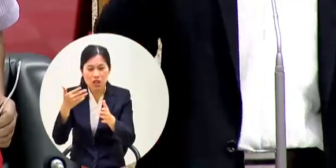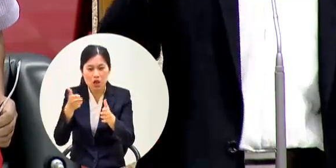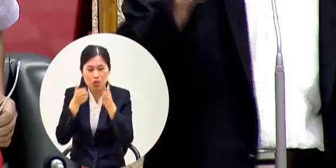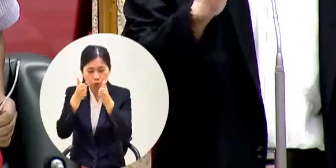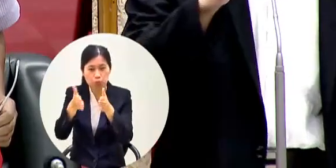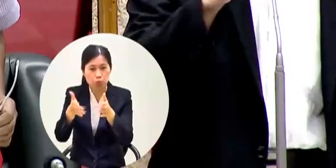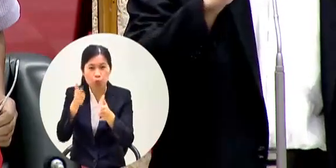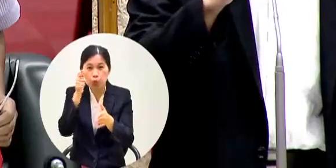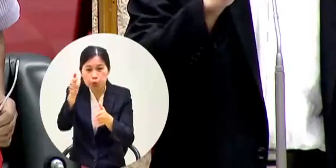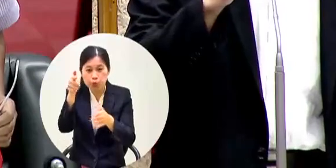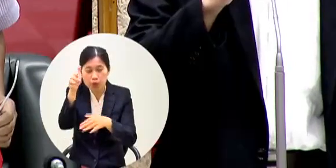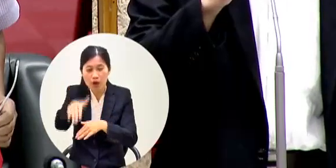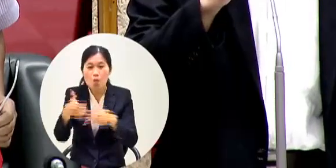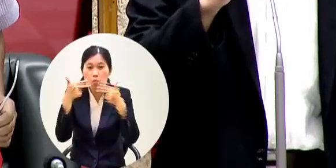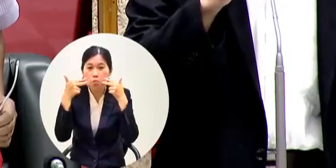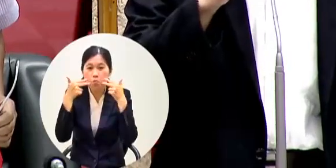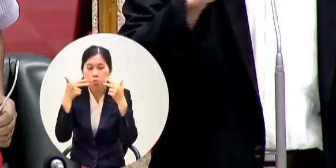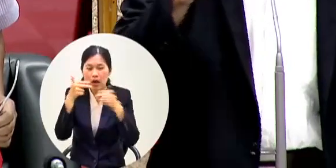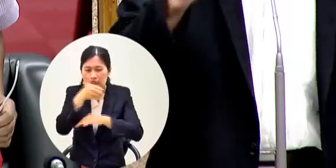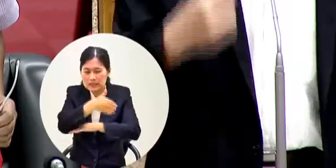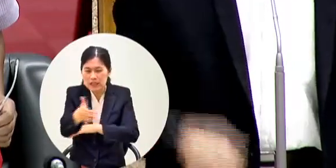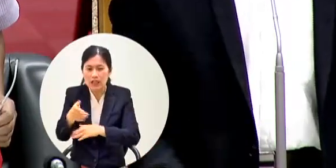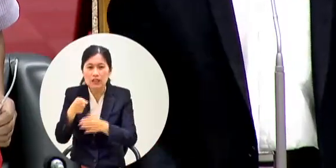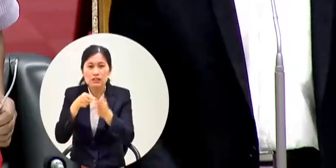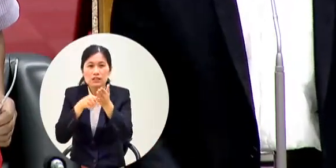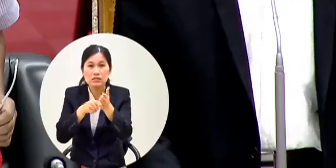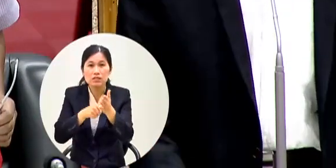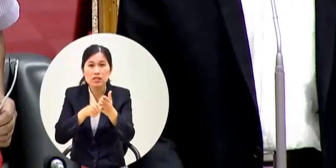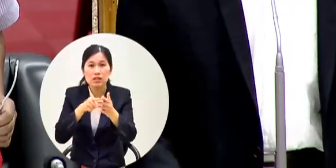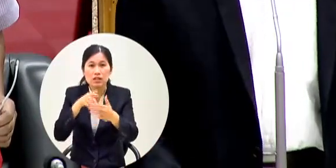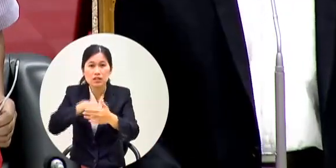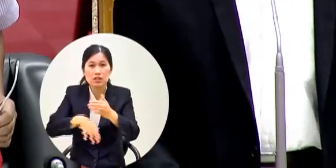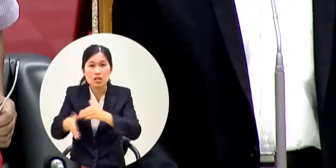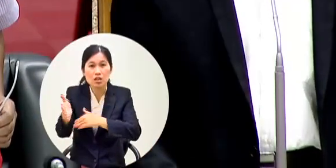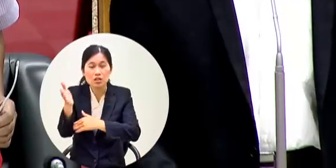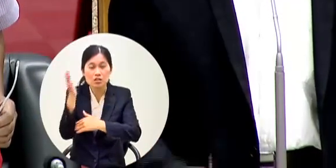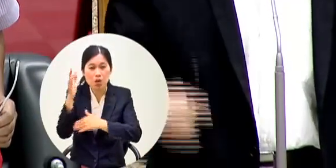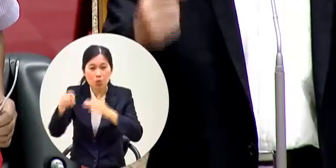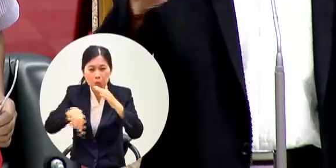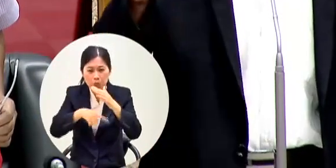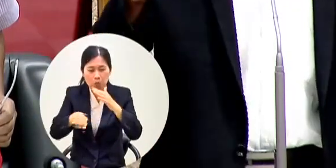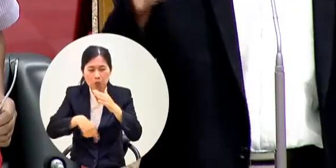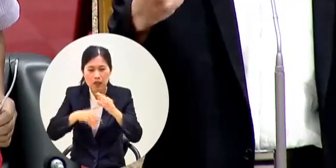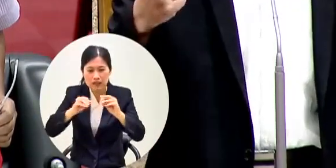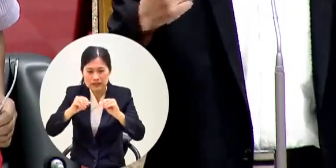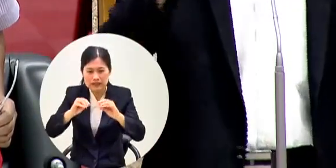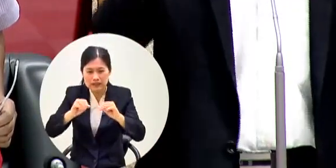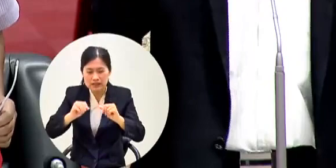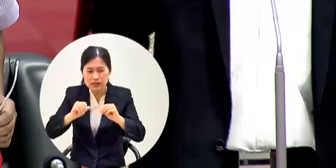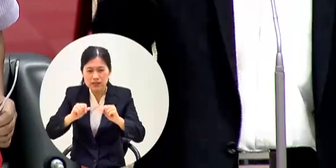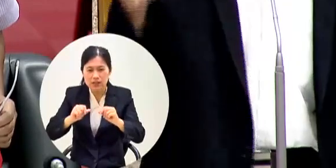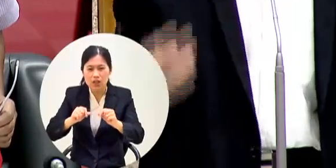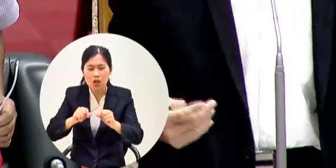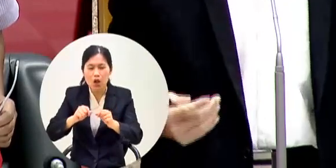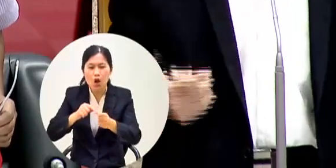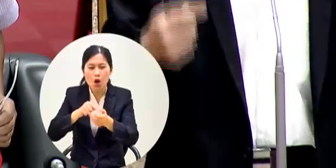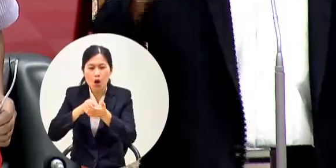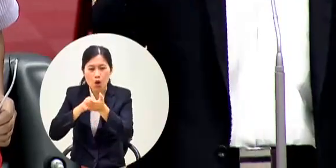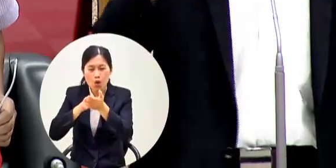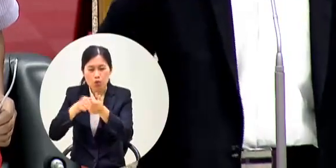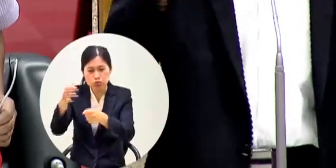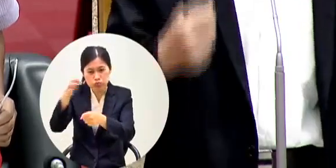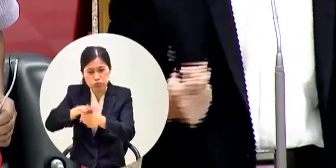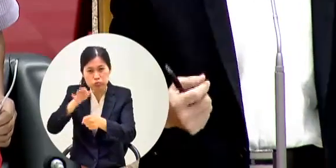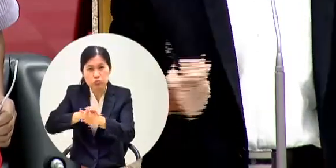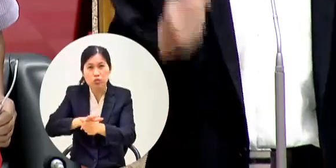另外重测的部分，重测部分我再补充说明 一下。今年来做， 重测的部分哦，这个过去我